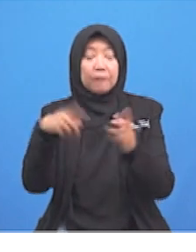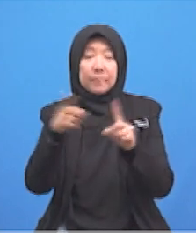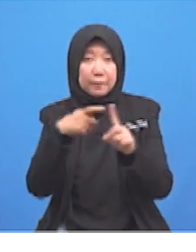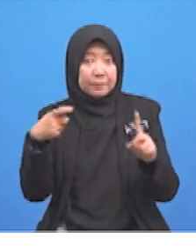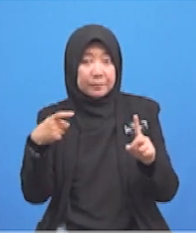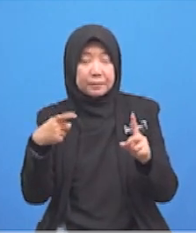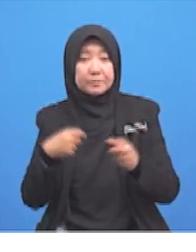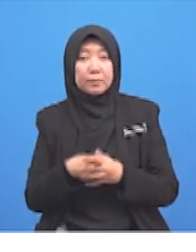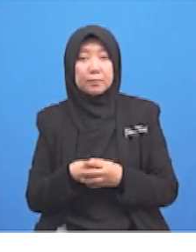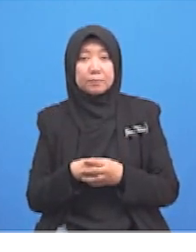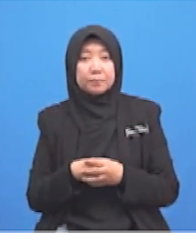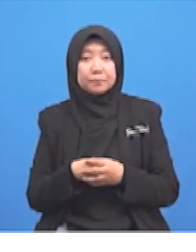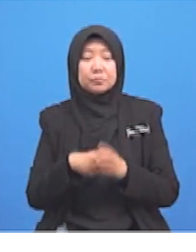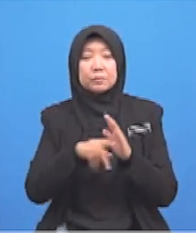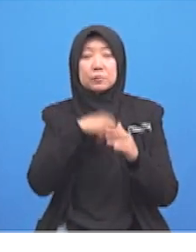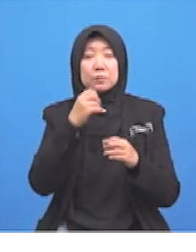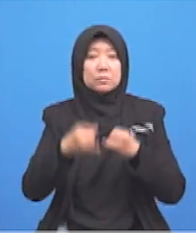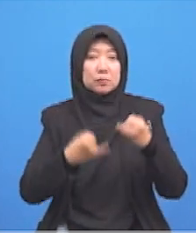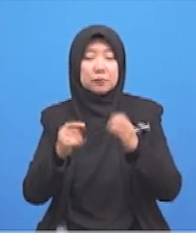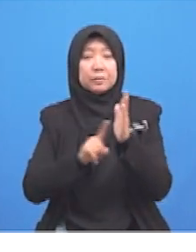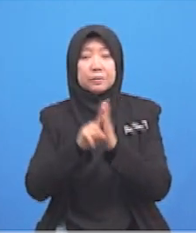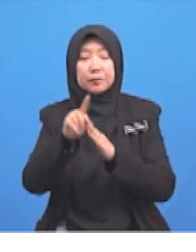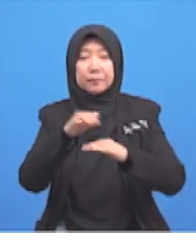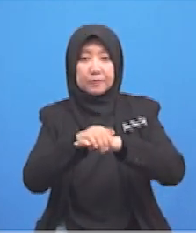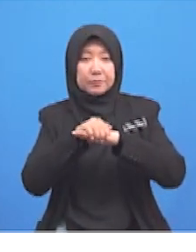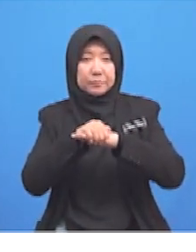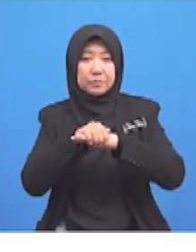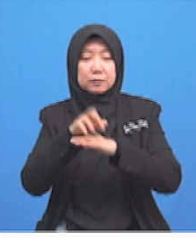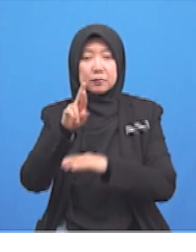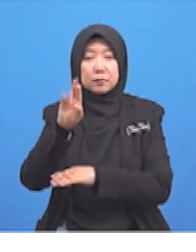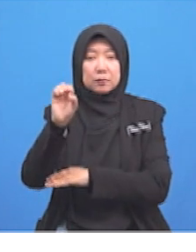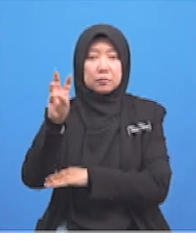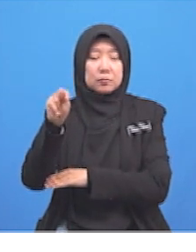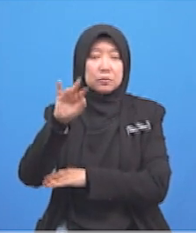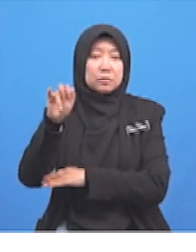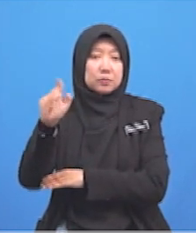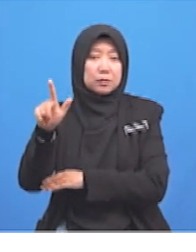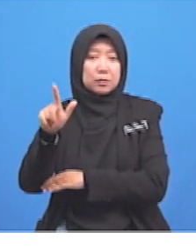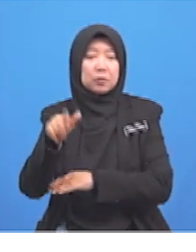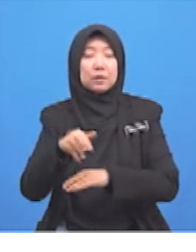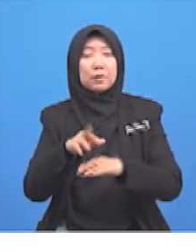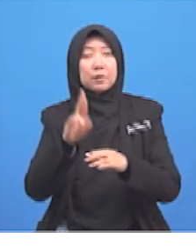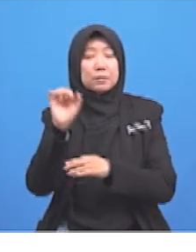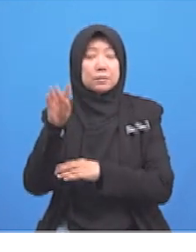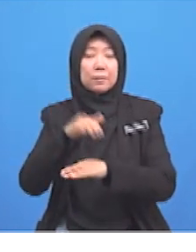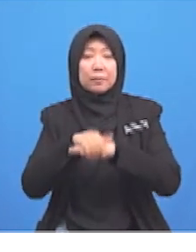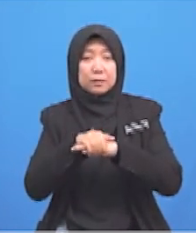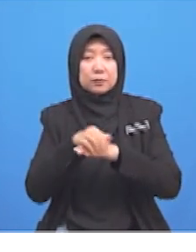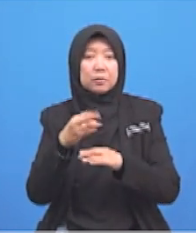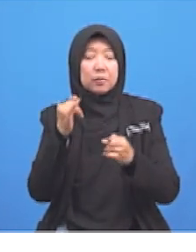terdiri daripada Pesuruh Jaya Tinggi British, Presiden General, Residen British dan akhir